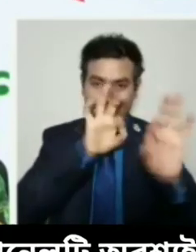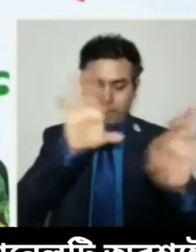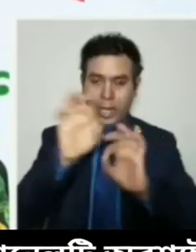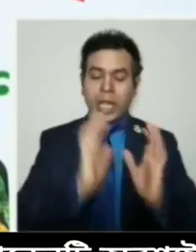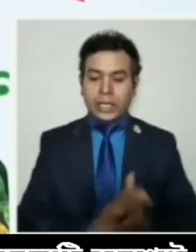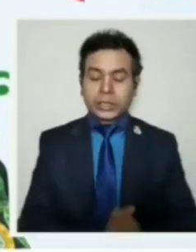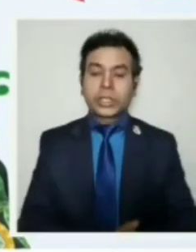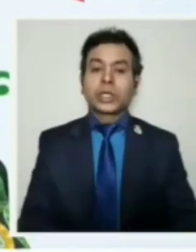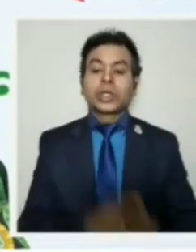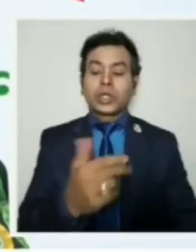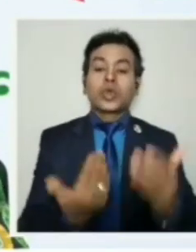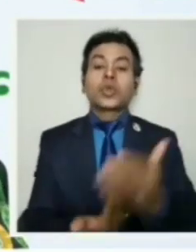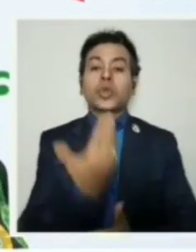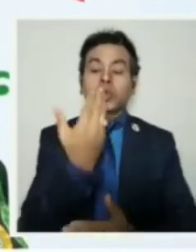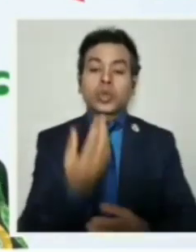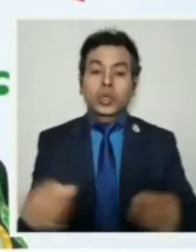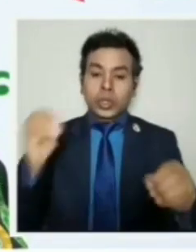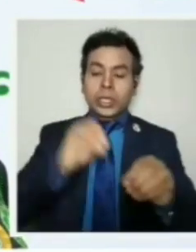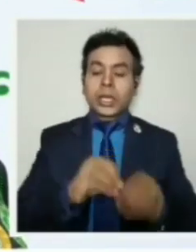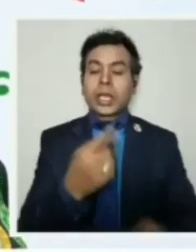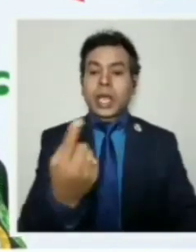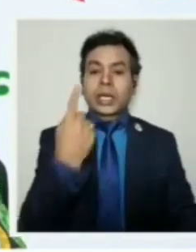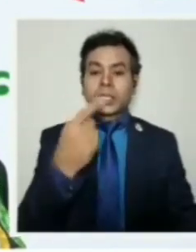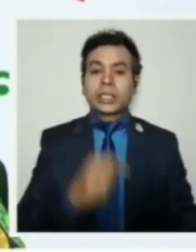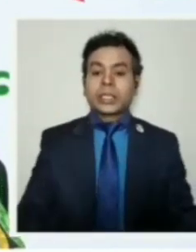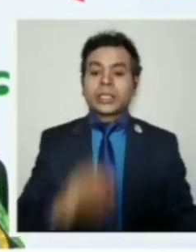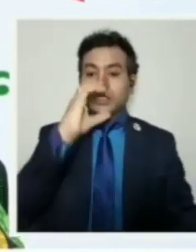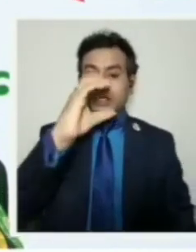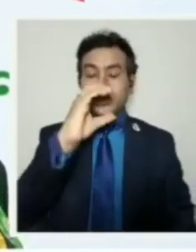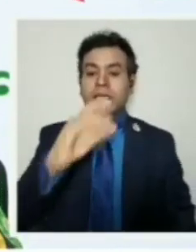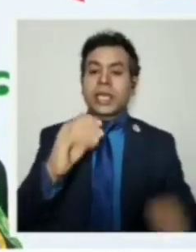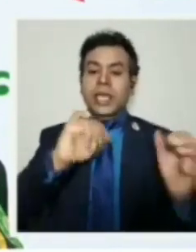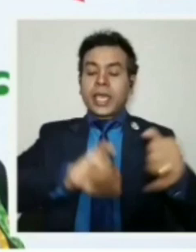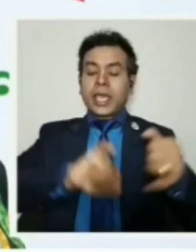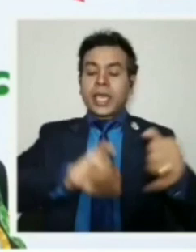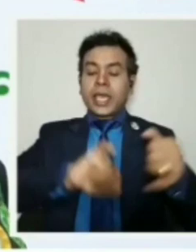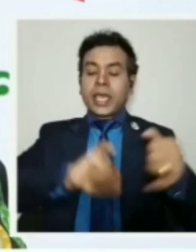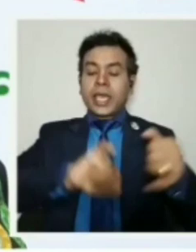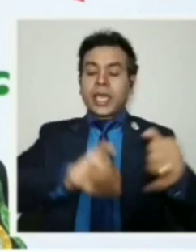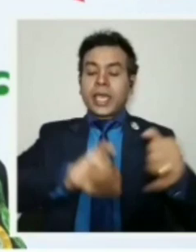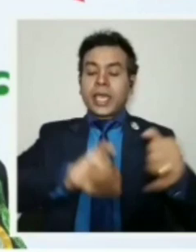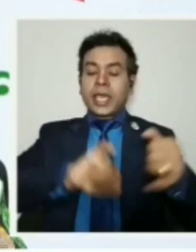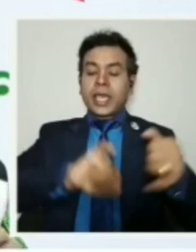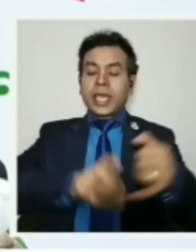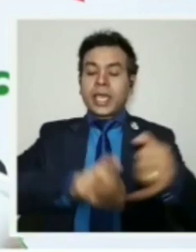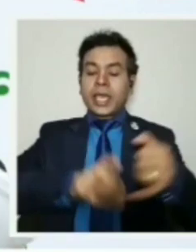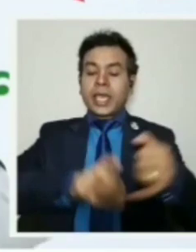শেখ ফজিলাতুন্নেসা মুজিব মেমোরিয়াল KPJ বিশেষায়িত হাসপাতাল গাজীপুর।